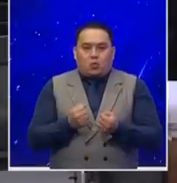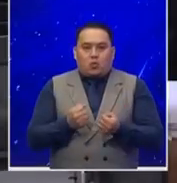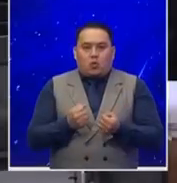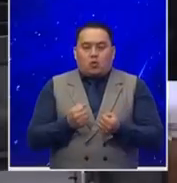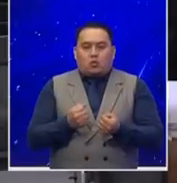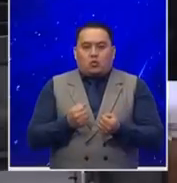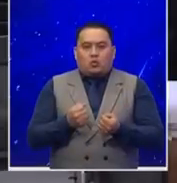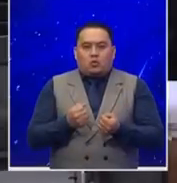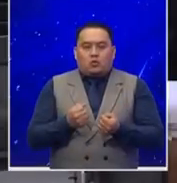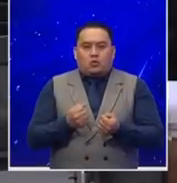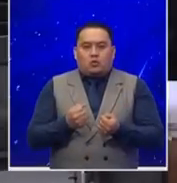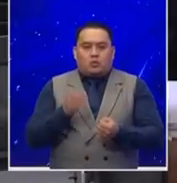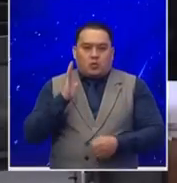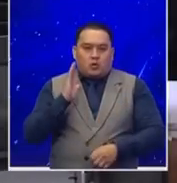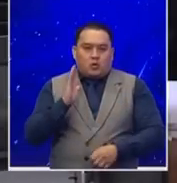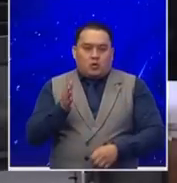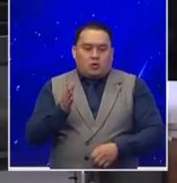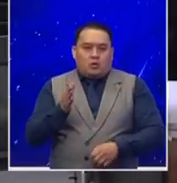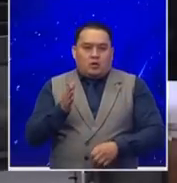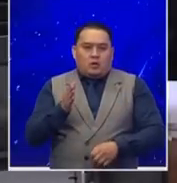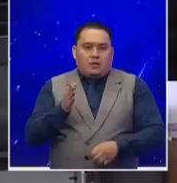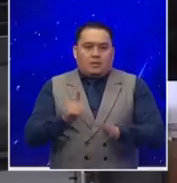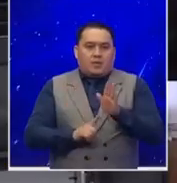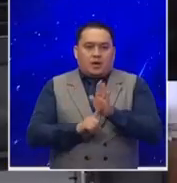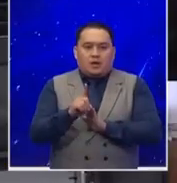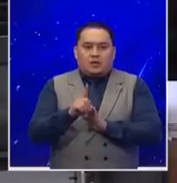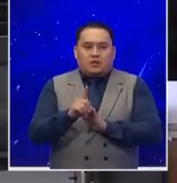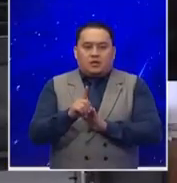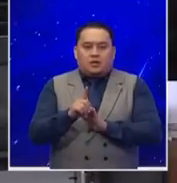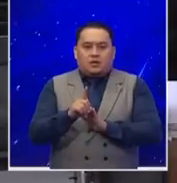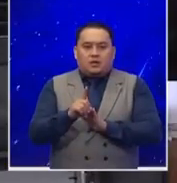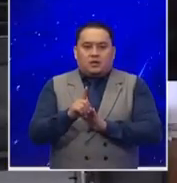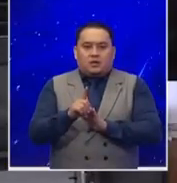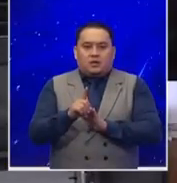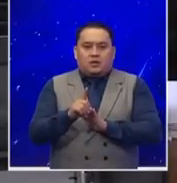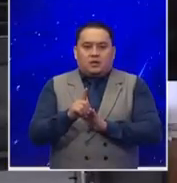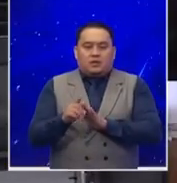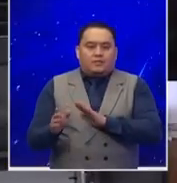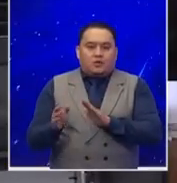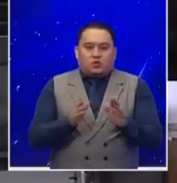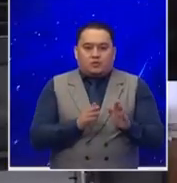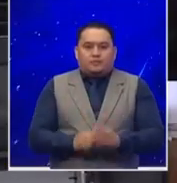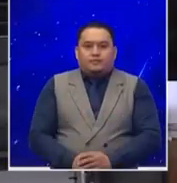болмайды. Өткені ең басы суық қаңтардың аяғы уже өтіп бара жатыр.